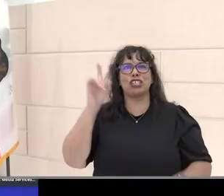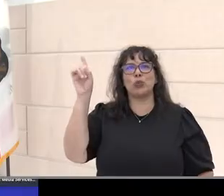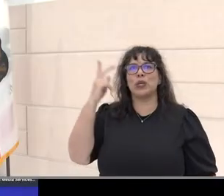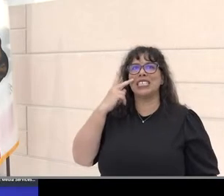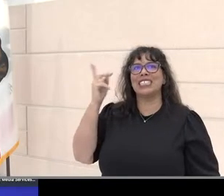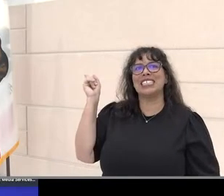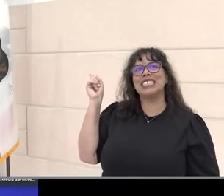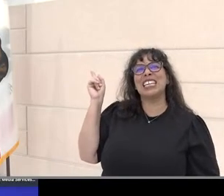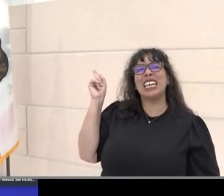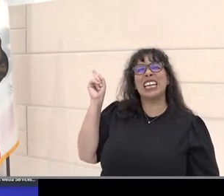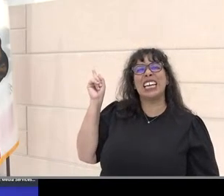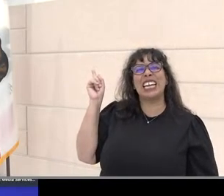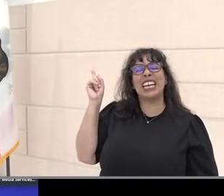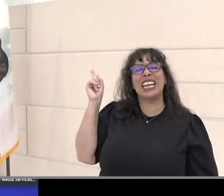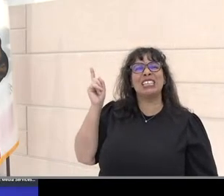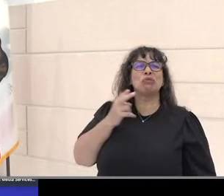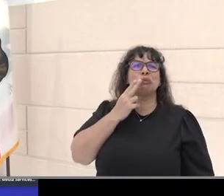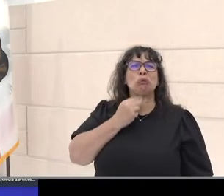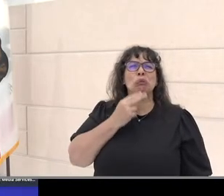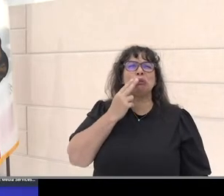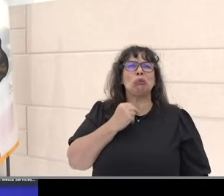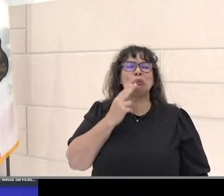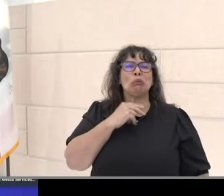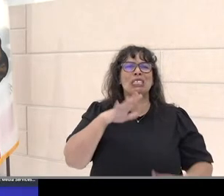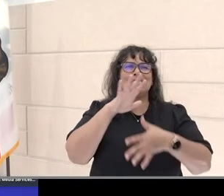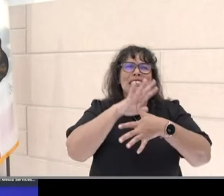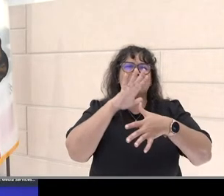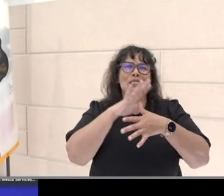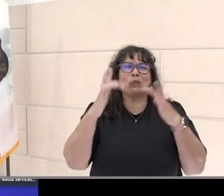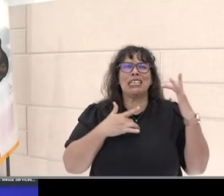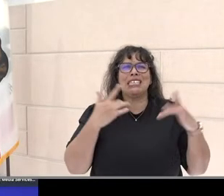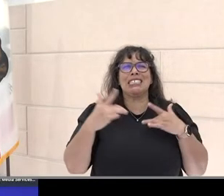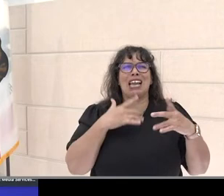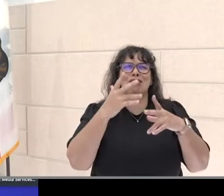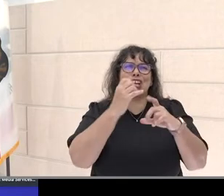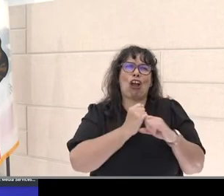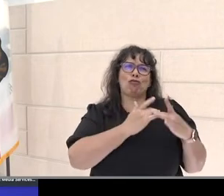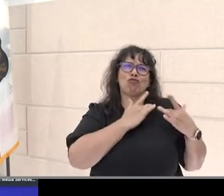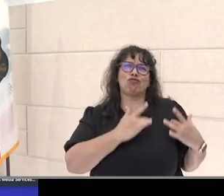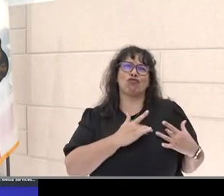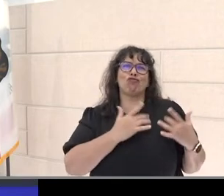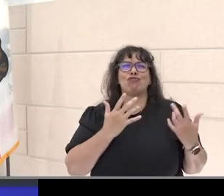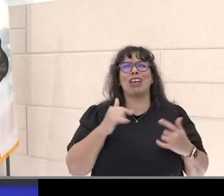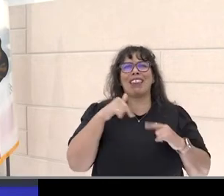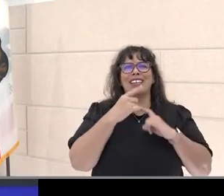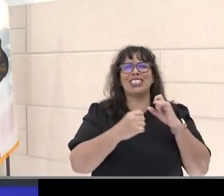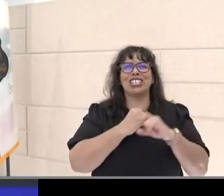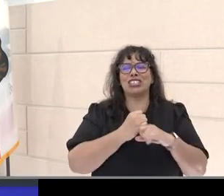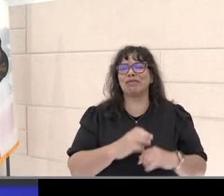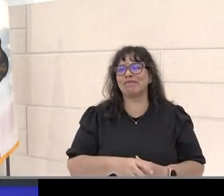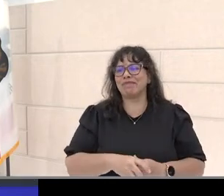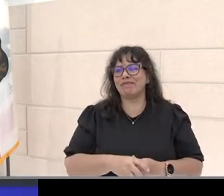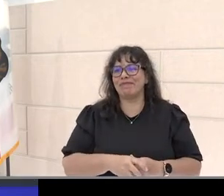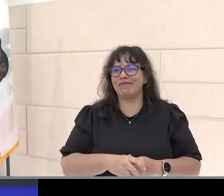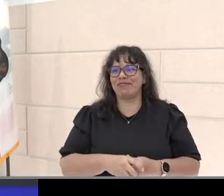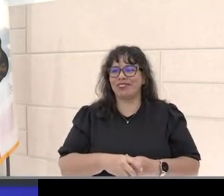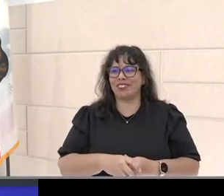ายยืงคืนนี้ยืงคืนพลาสัญญานั้นตัวตัวกาสวากุมสถานที่